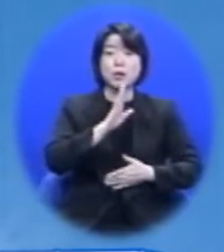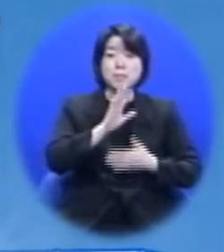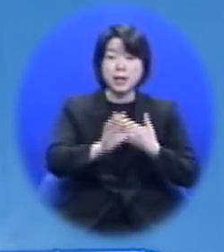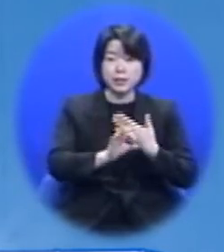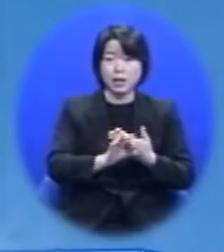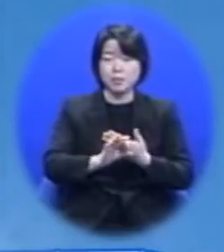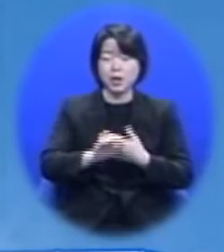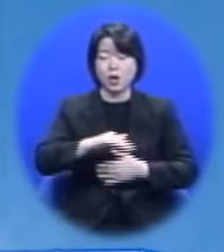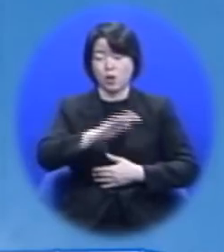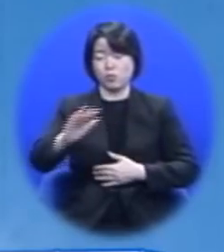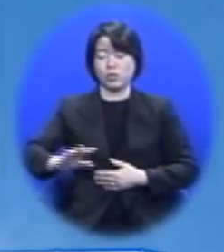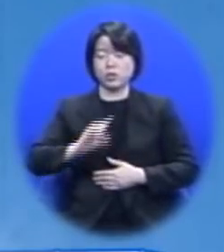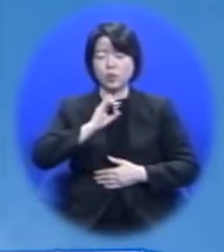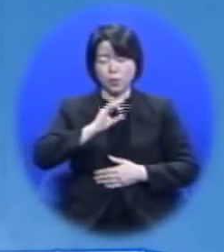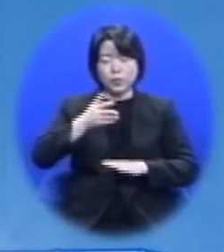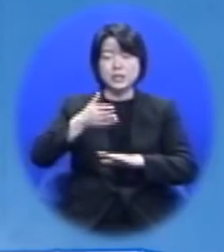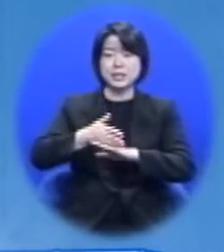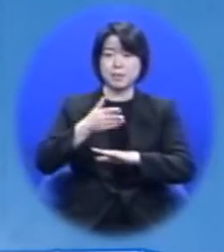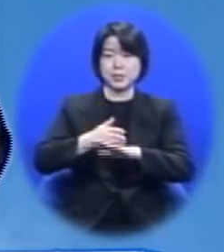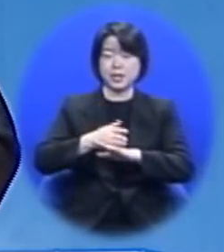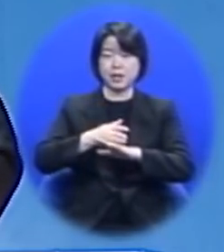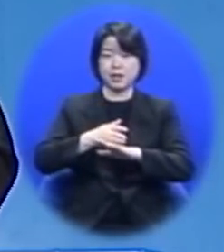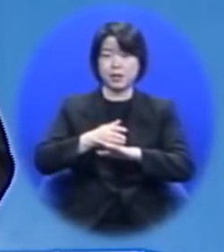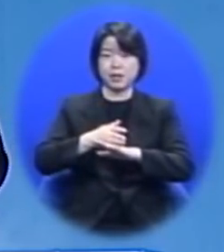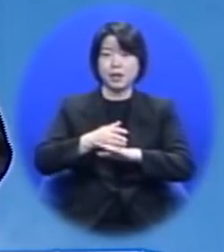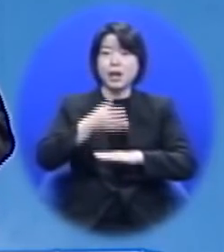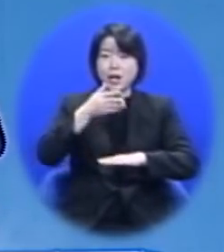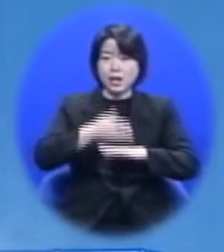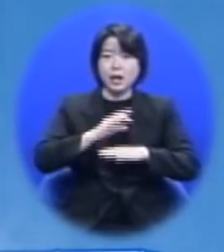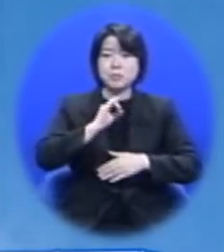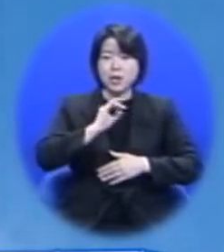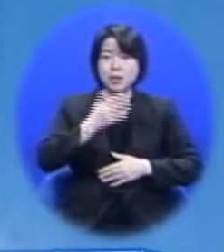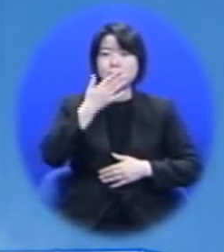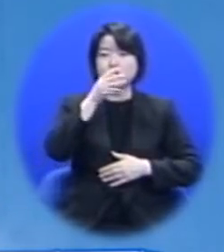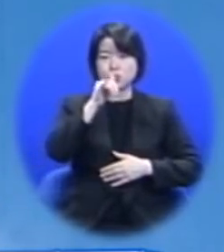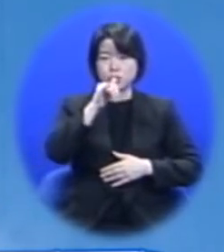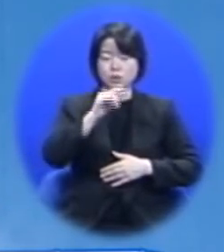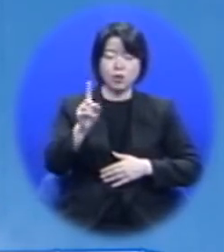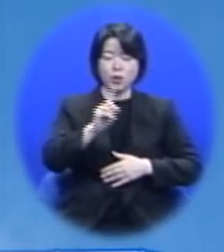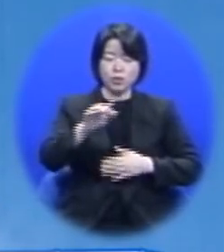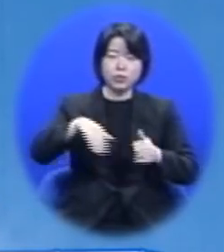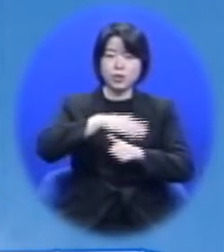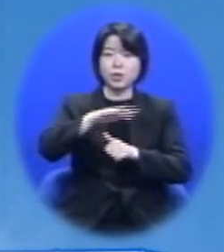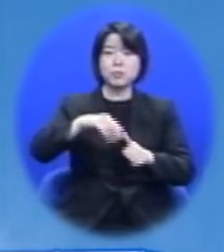오직 감사일 뿐이에요. 감사밖에 할 게 없어요. 어떤 형편이라도.